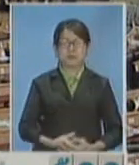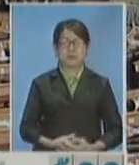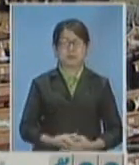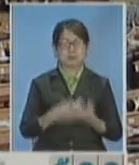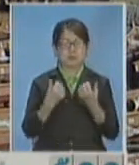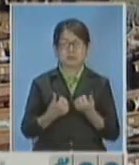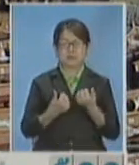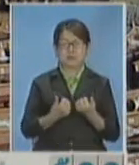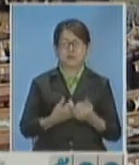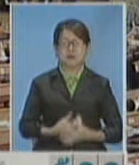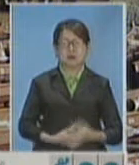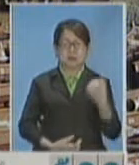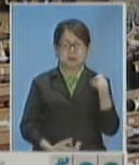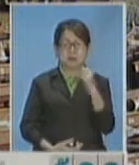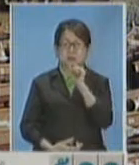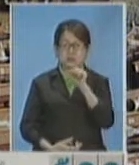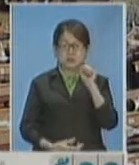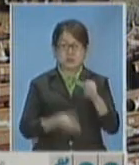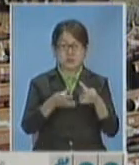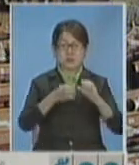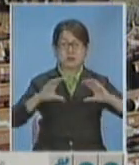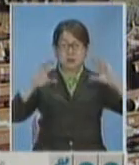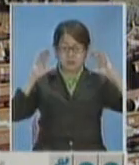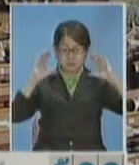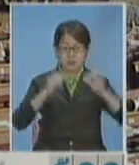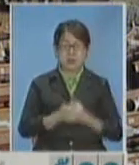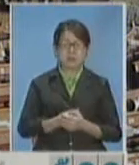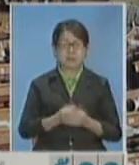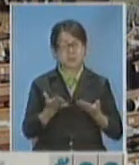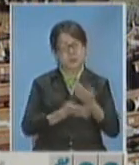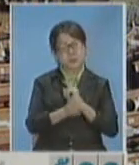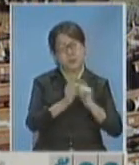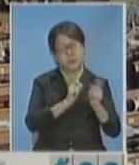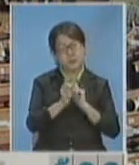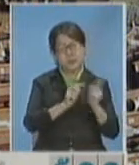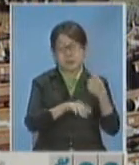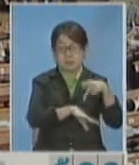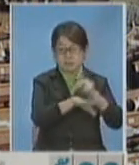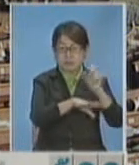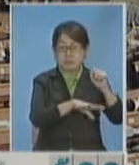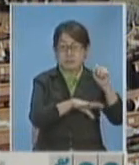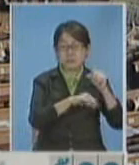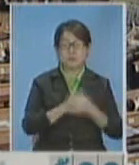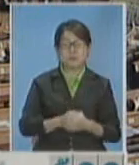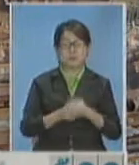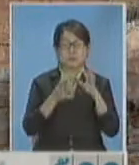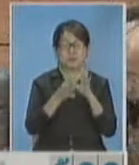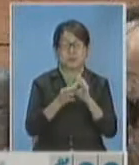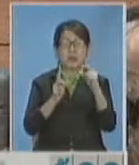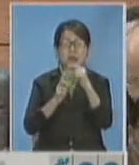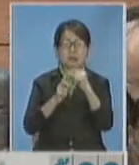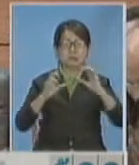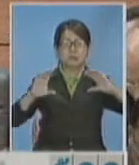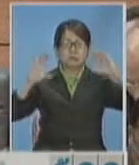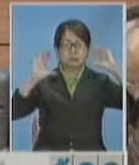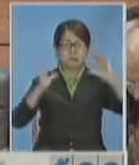เมื่อสักครู่นี้เพื่อนสมาชิกจากฝ่ายรัฐบาลได้หารือท่านประธานว่าการใช้คำว่ารัฐบ